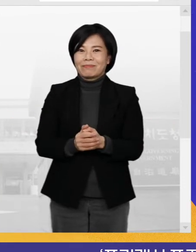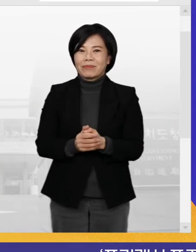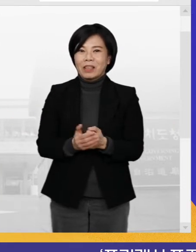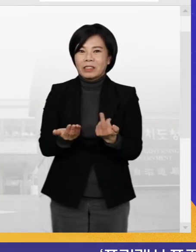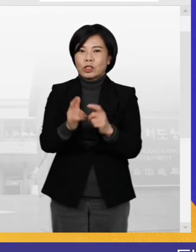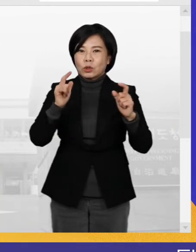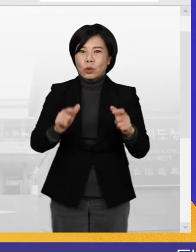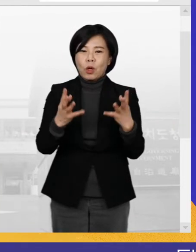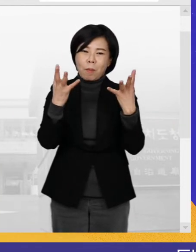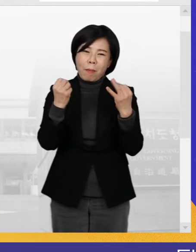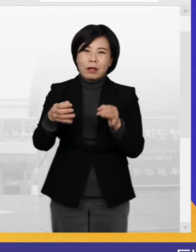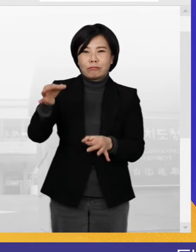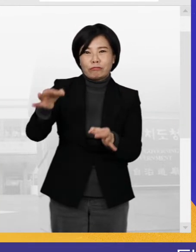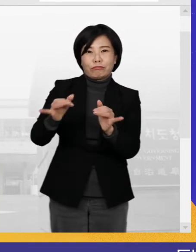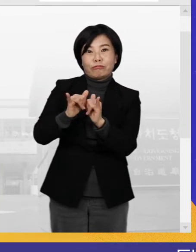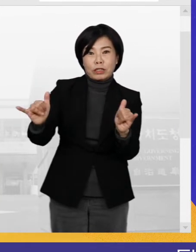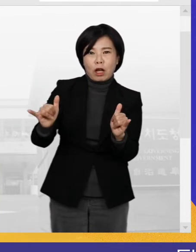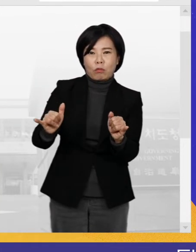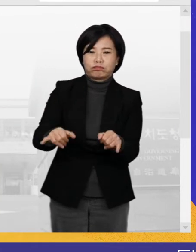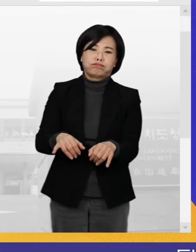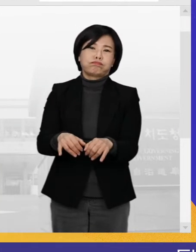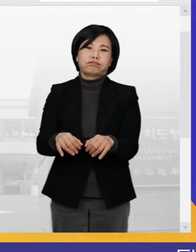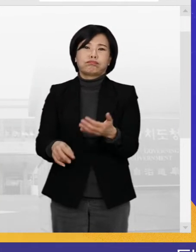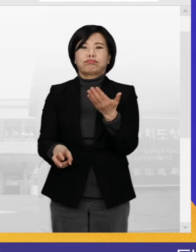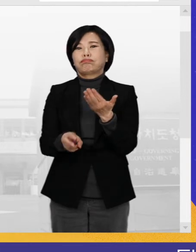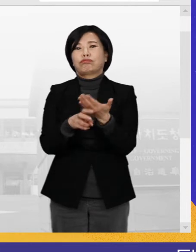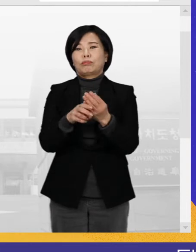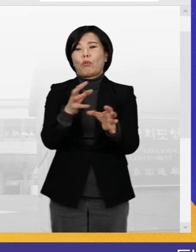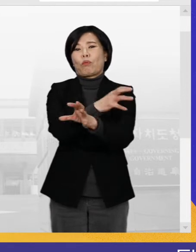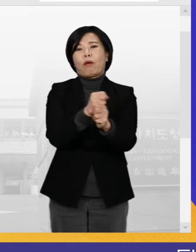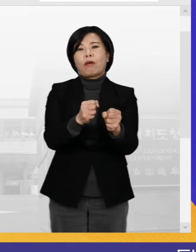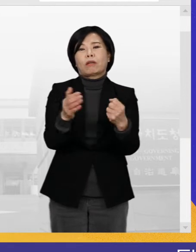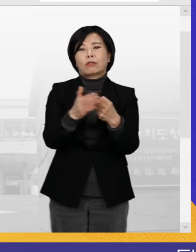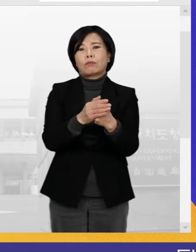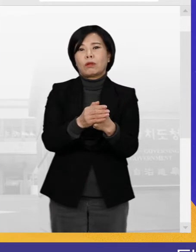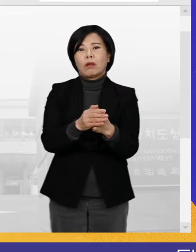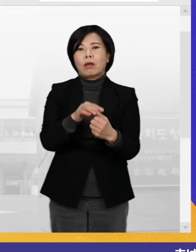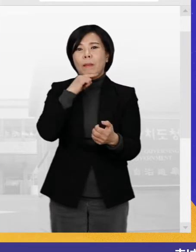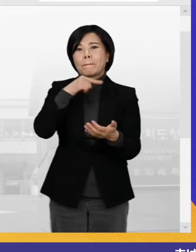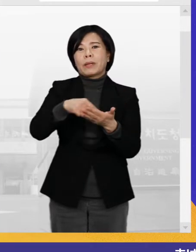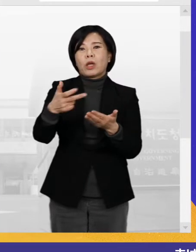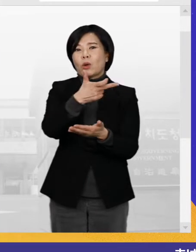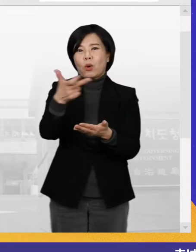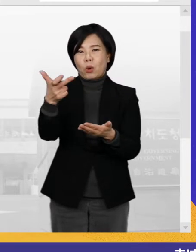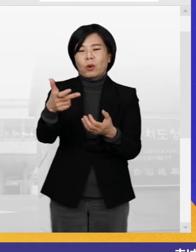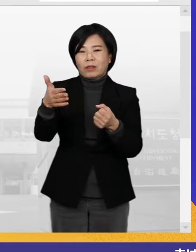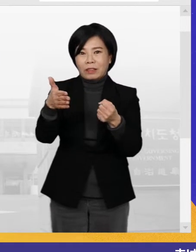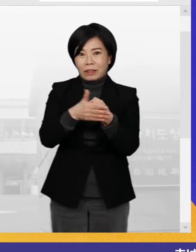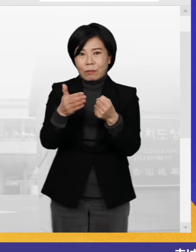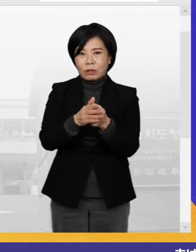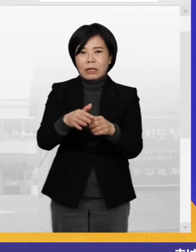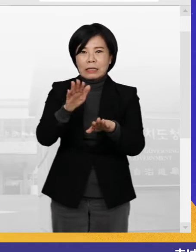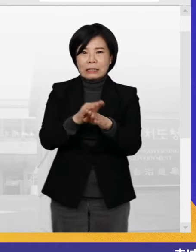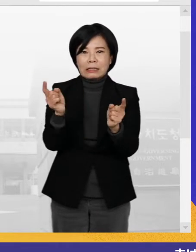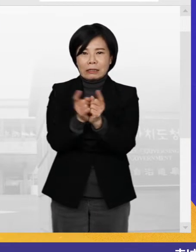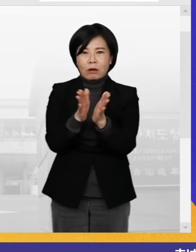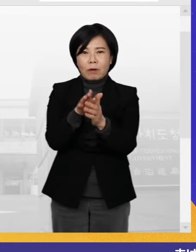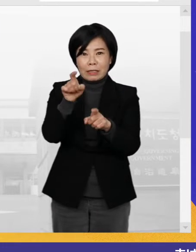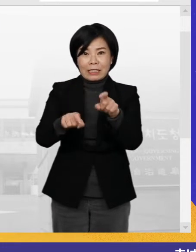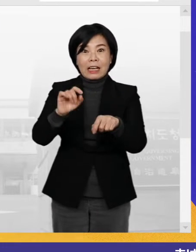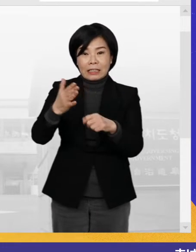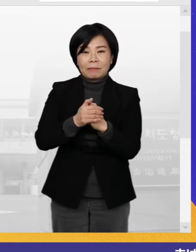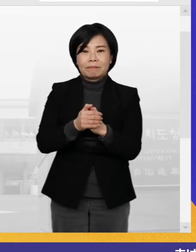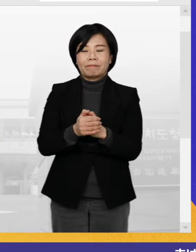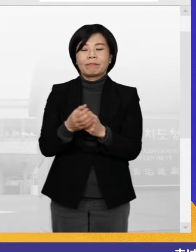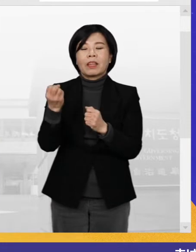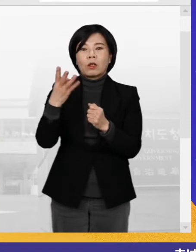밝혔습니다. 도내 많은 프리랜서가 불공정한 계약으로 노동권익을 침해받는 사례가 발생하고 있어 시행하게